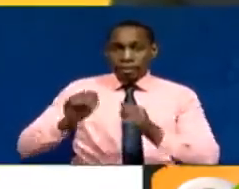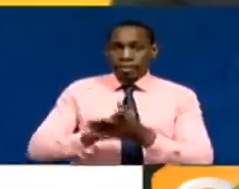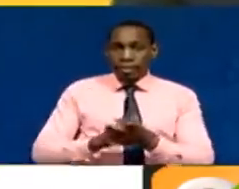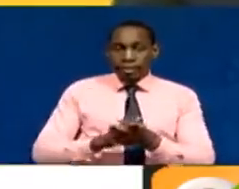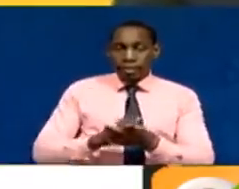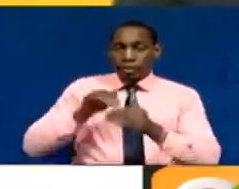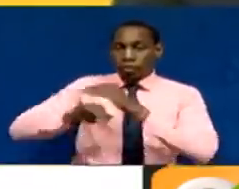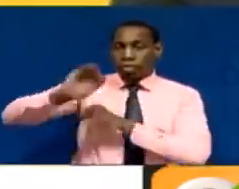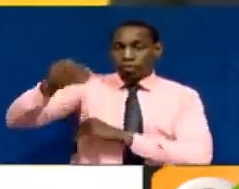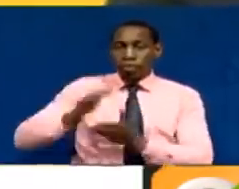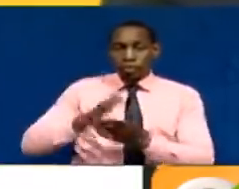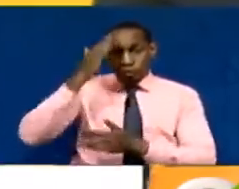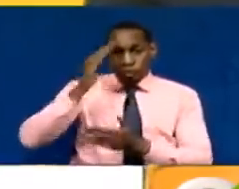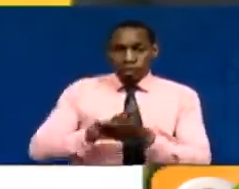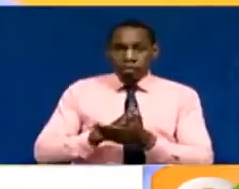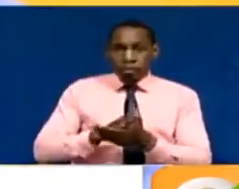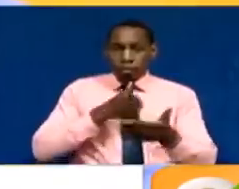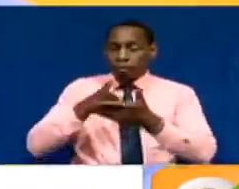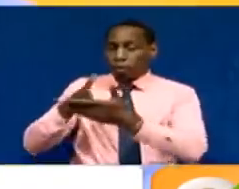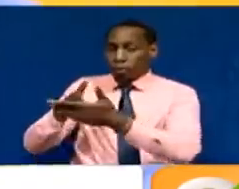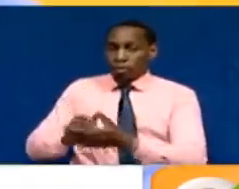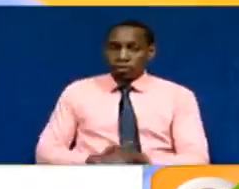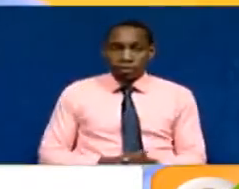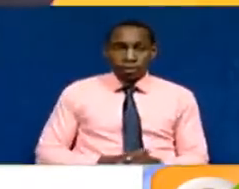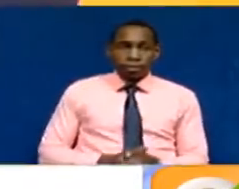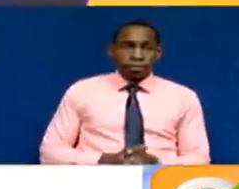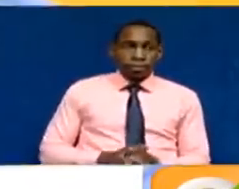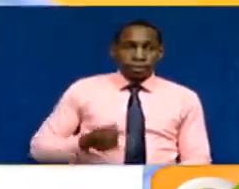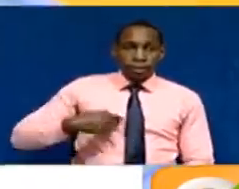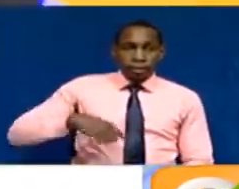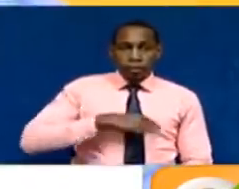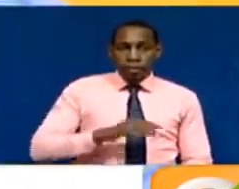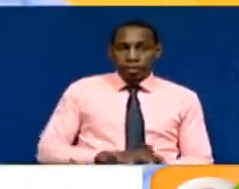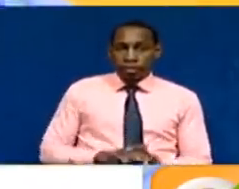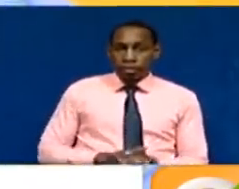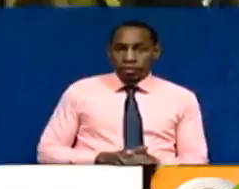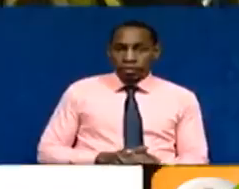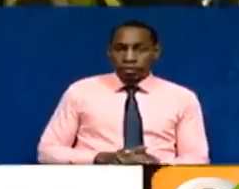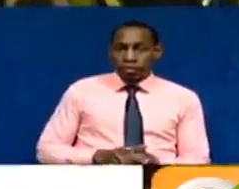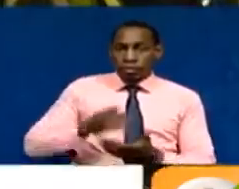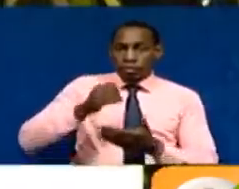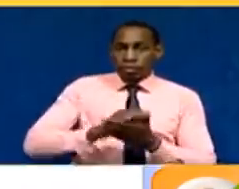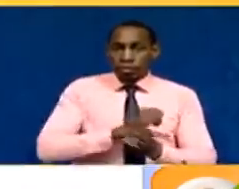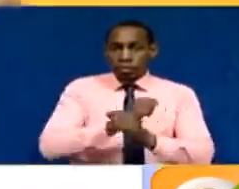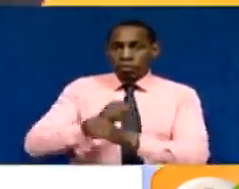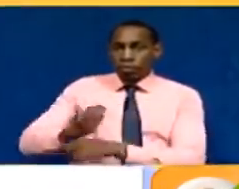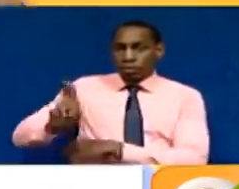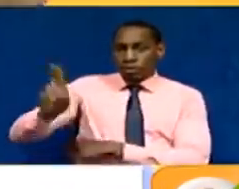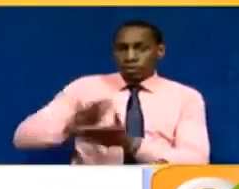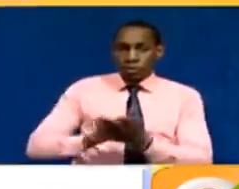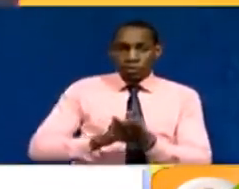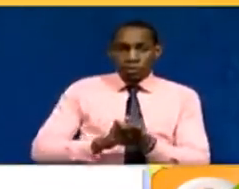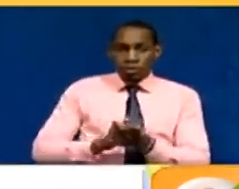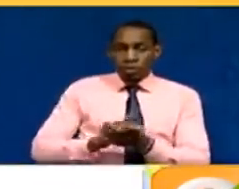wakijaribu kuenda juu, tunajua vile tutateremusha. Sisi ndio tulikuwa tunashidia Uhuru kura. Akili yote